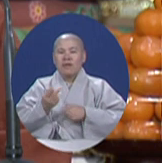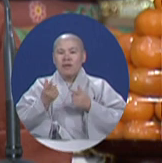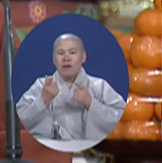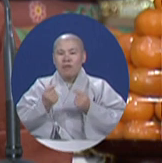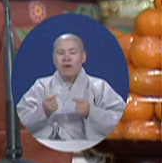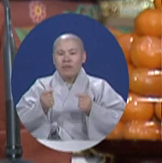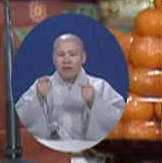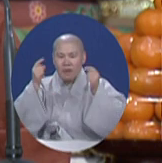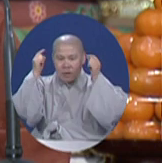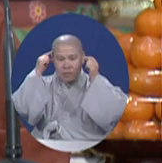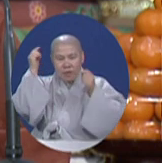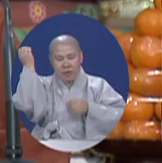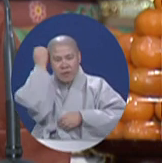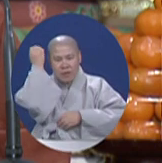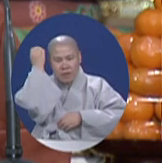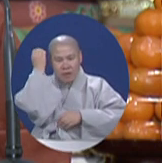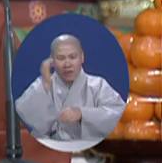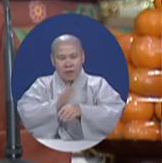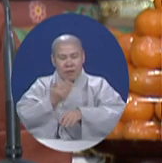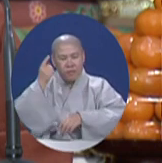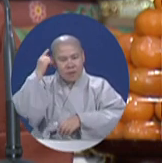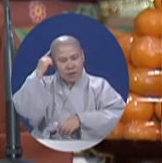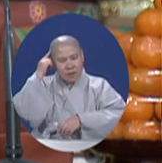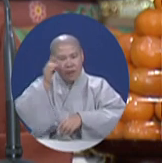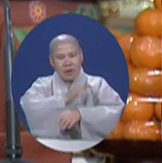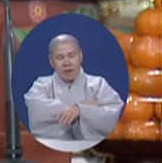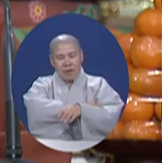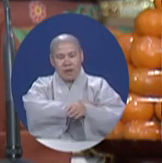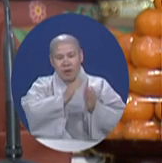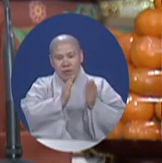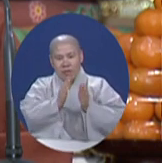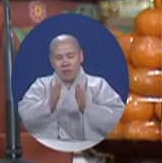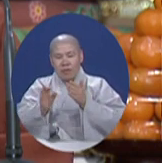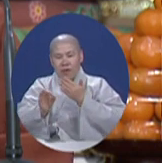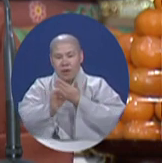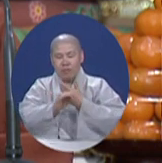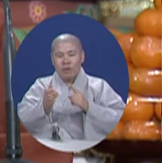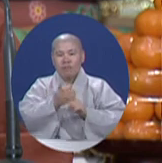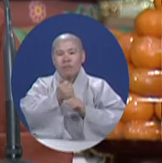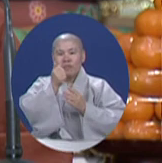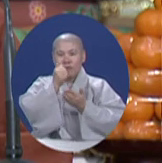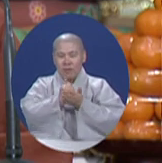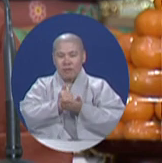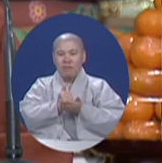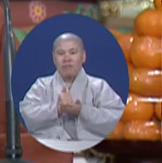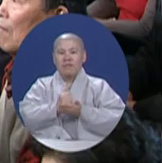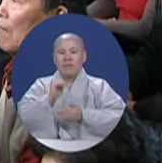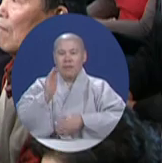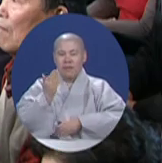이 번뇌망상 하나 잘 조복시키면 부처인 거예요. 그게 식심입니다.